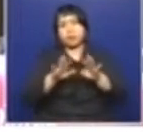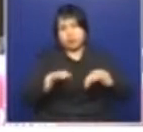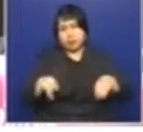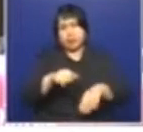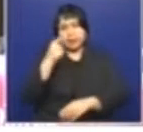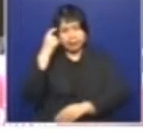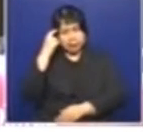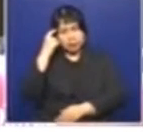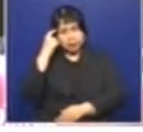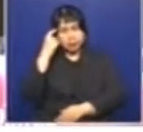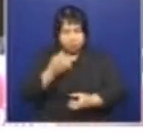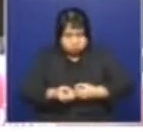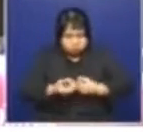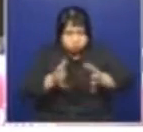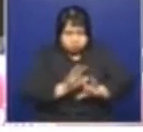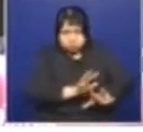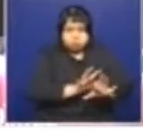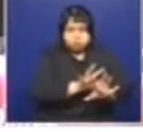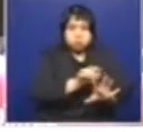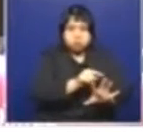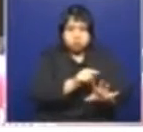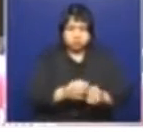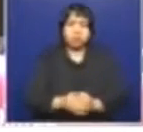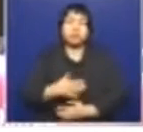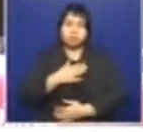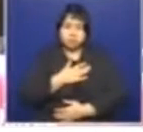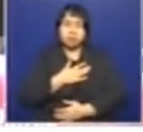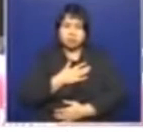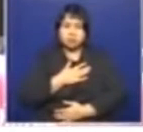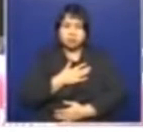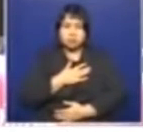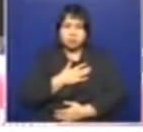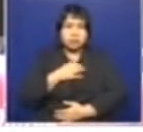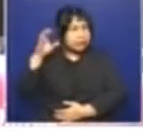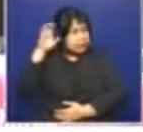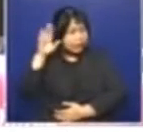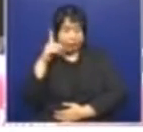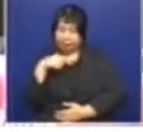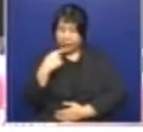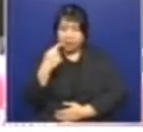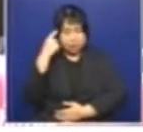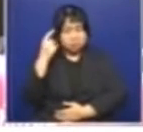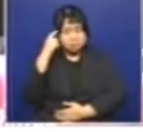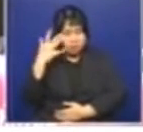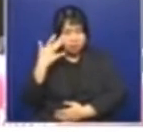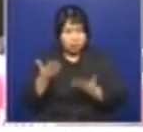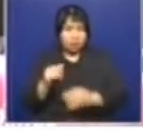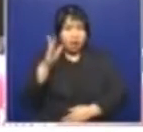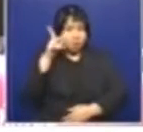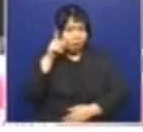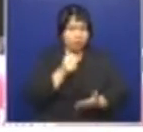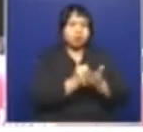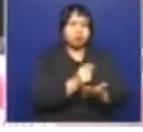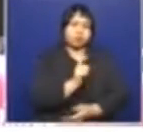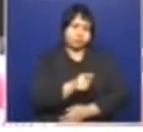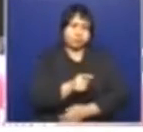มาแล้วผมเชื่อนะใครไม่คิดก็ช่างพ่อแม่อยู่เบื้องหลัง